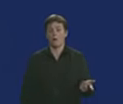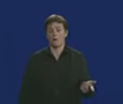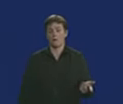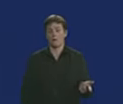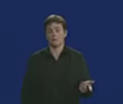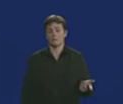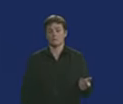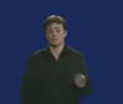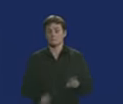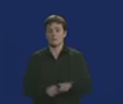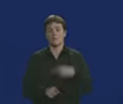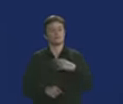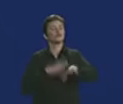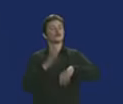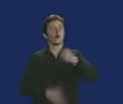sortant prendre le vent,